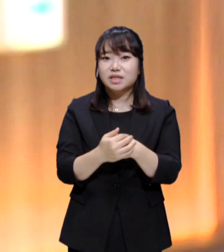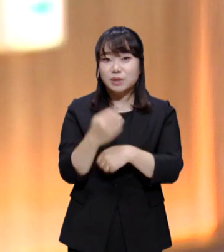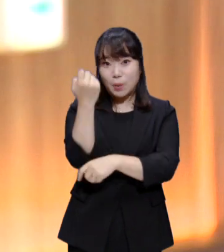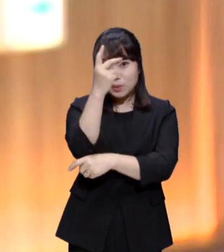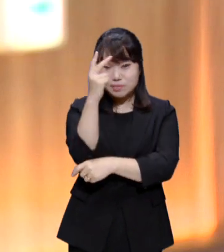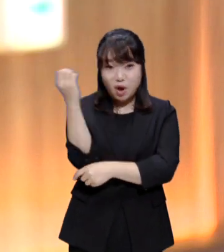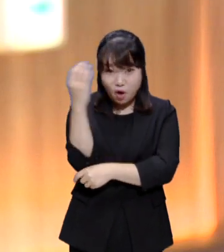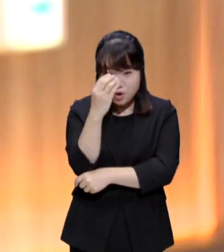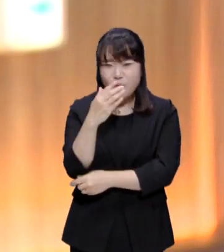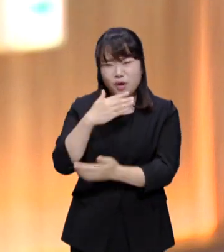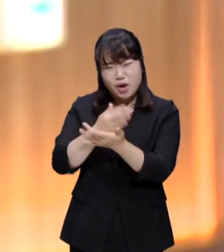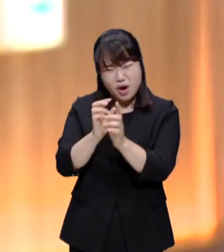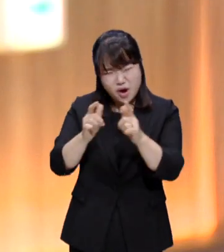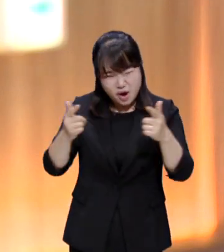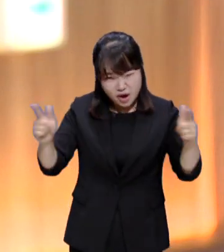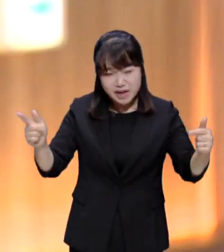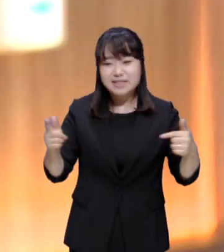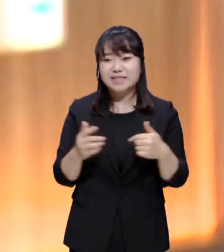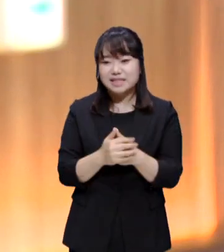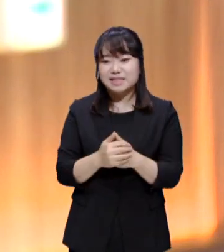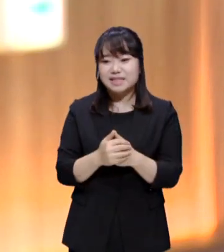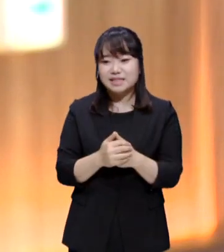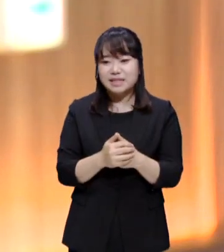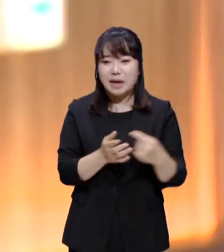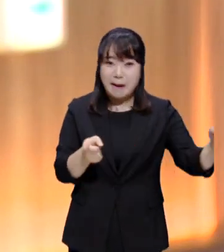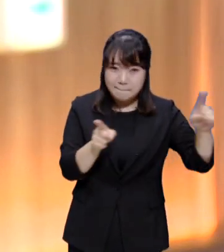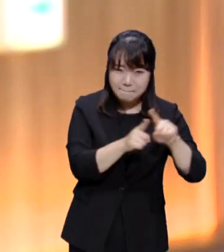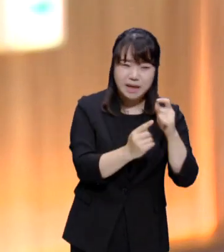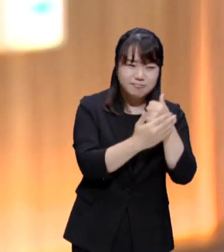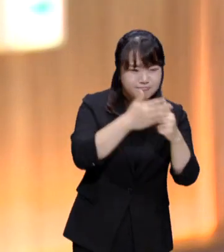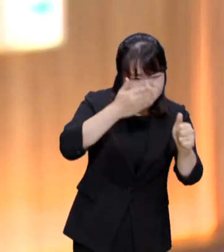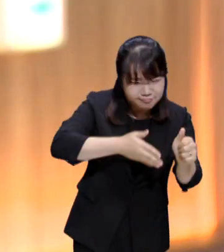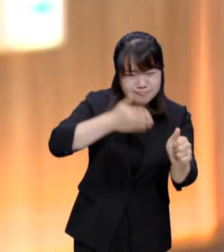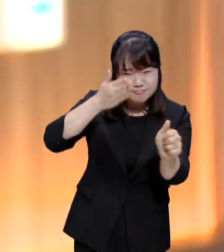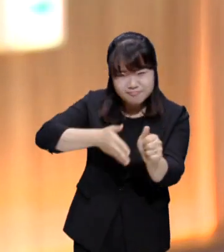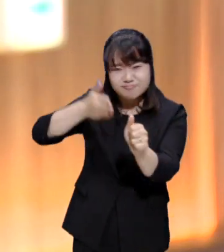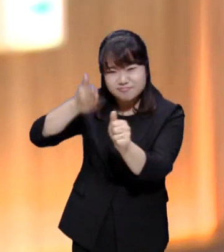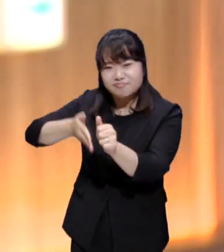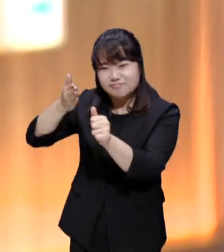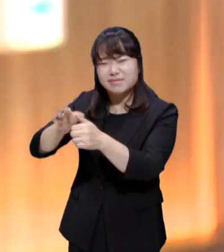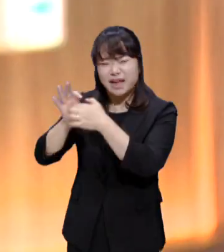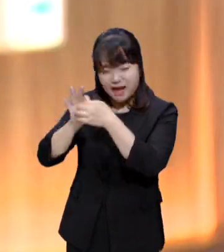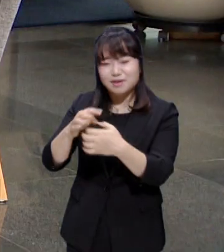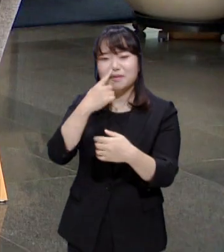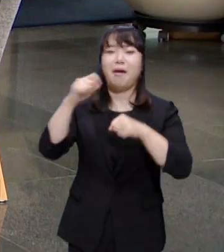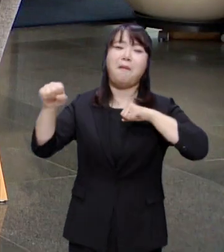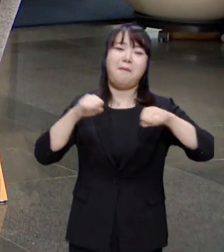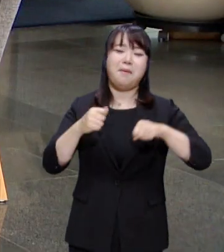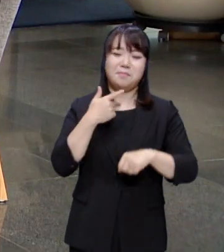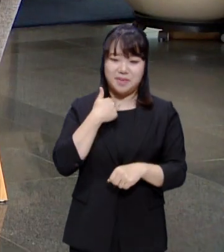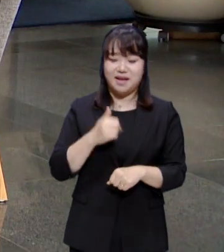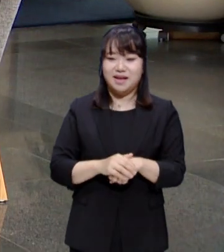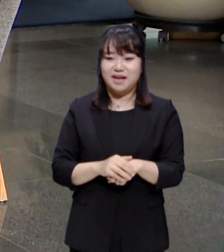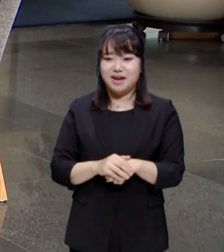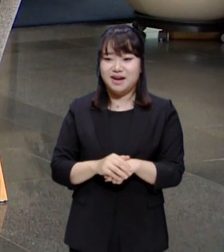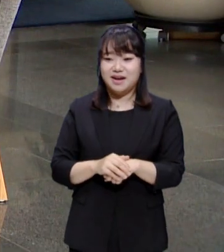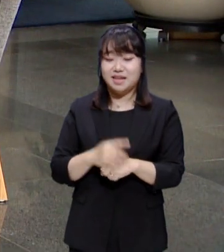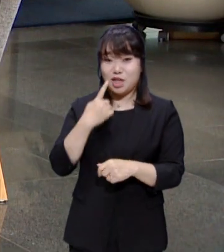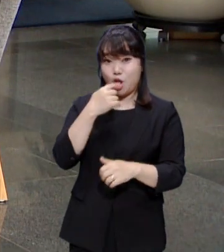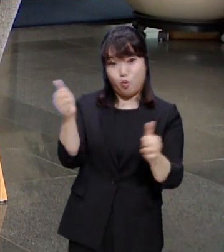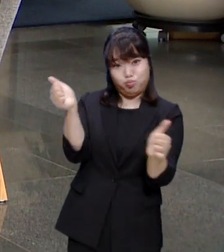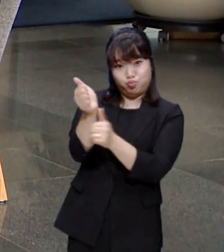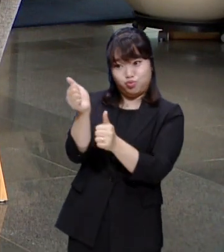문을 두드리면서 이제 협조를 이제 구해야 되죠. 구해야 되는 일을 많이 했어요. 그래서 정무부시장의